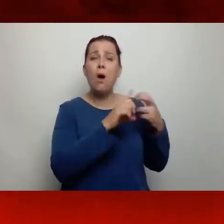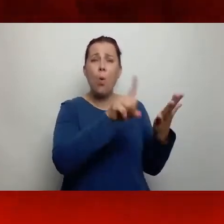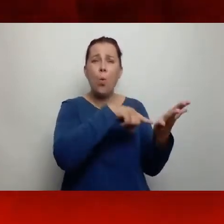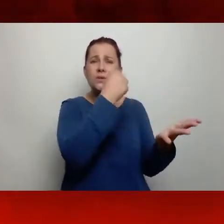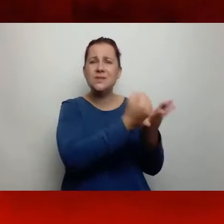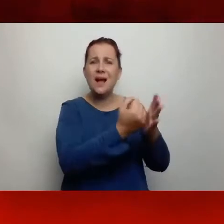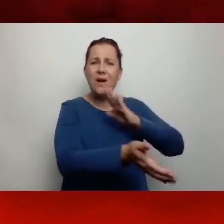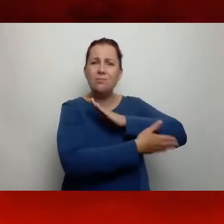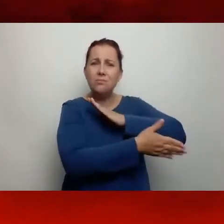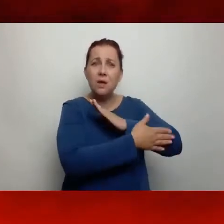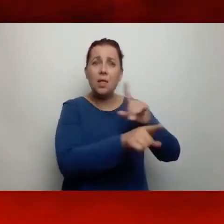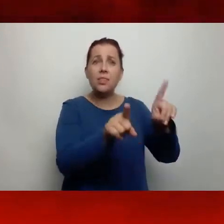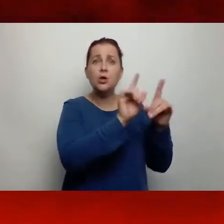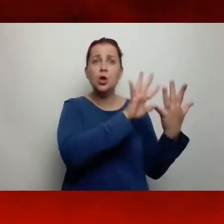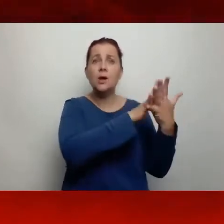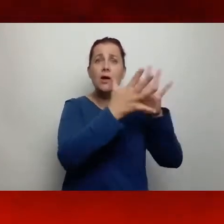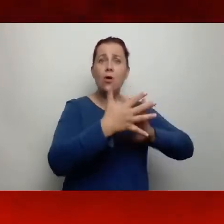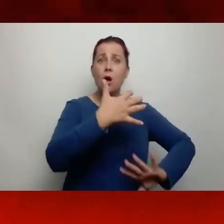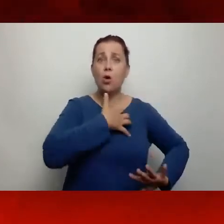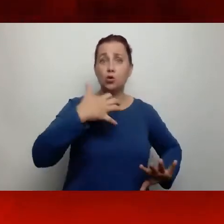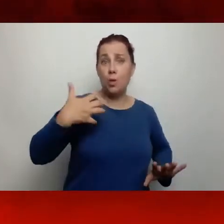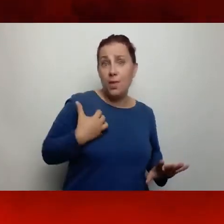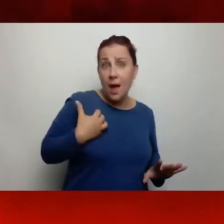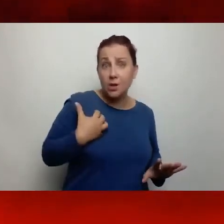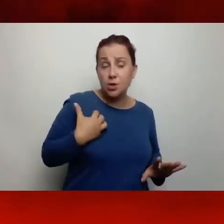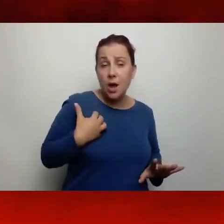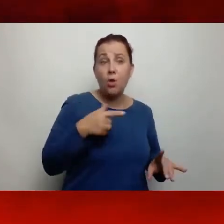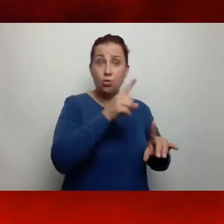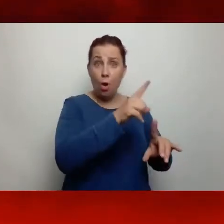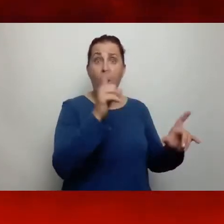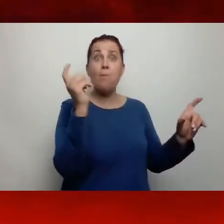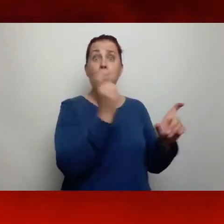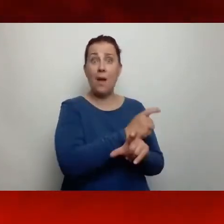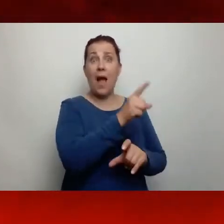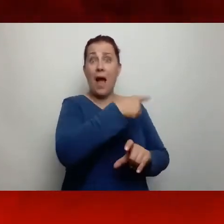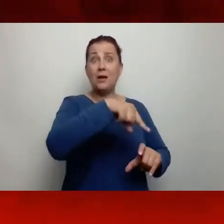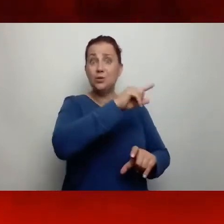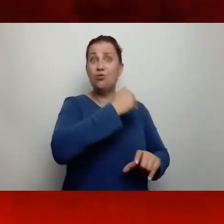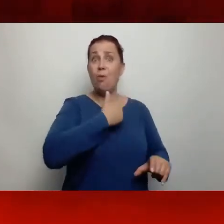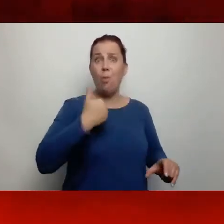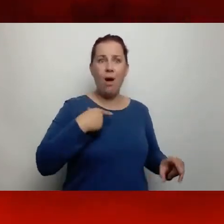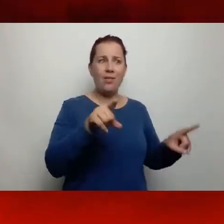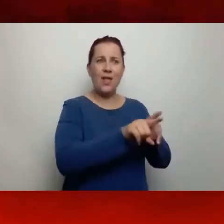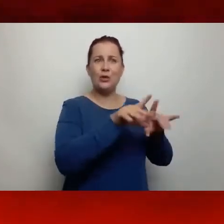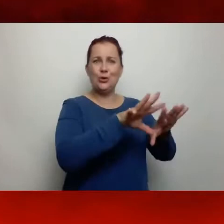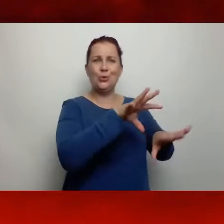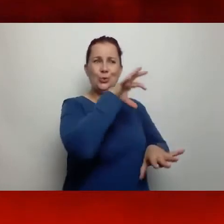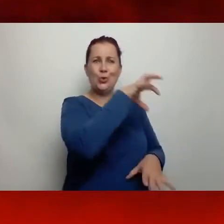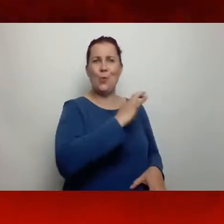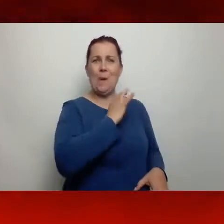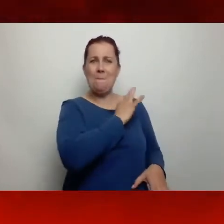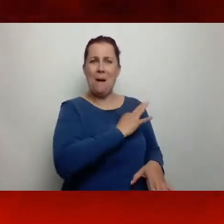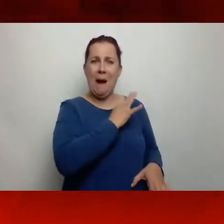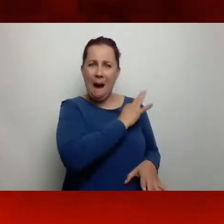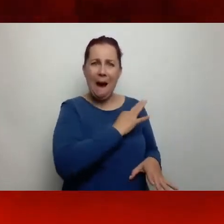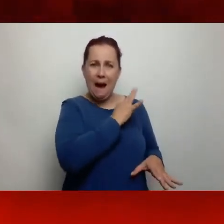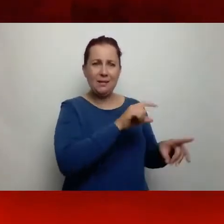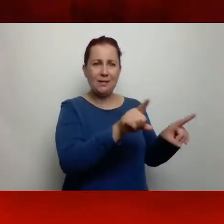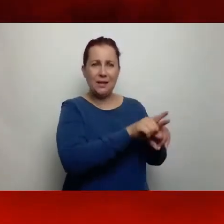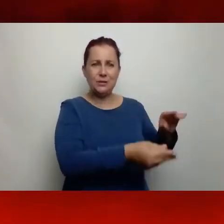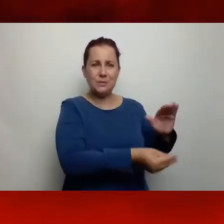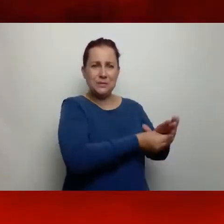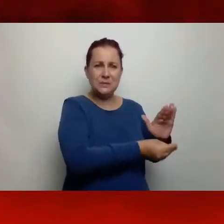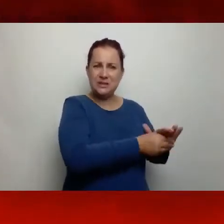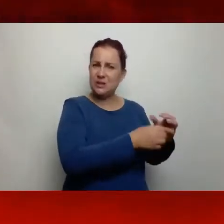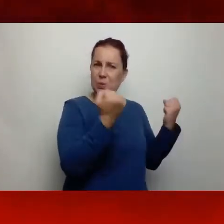reformą gospodarczą i z tym mierzyć się musi państwo polskie z partyjniactwem, z pewnego rodzaju degrengoladą wręcz, a